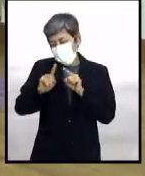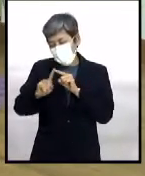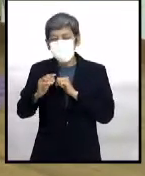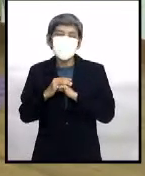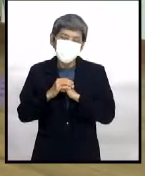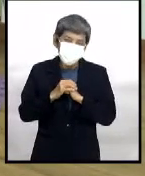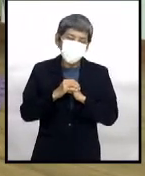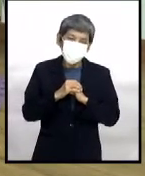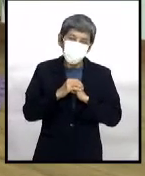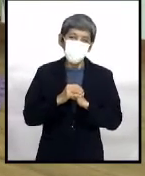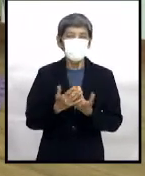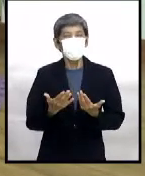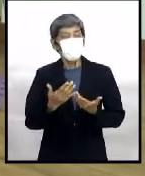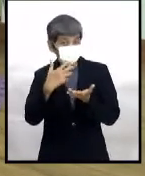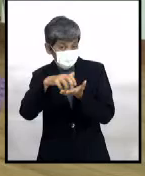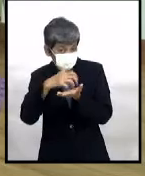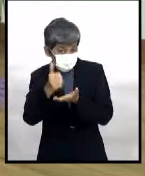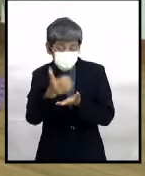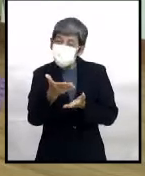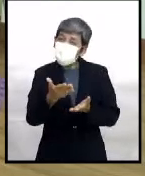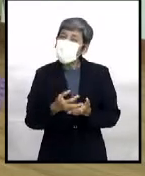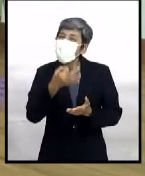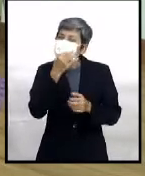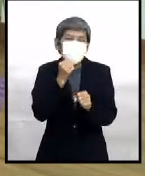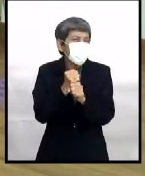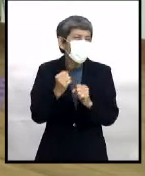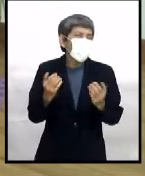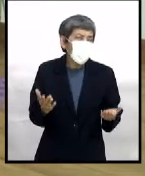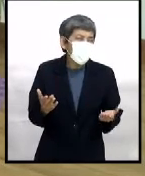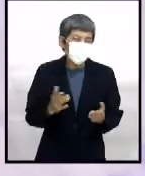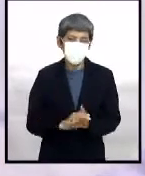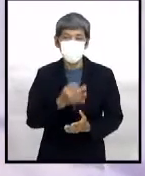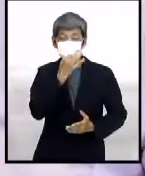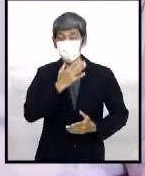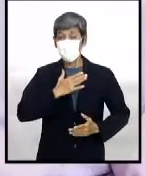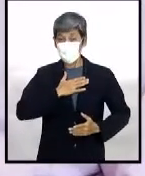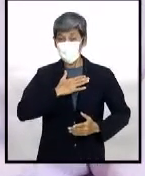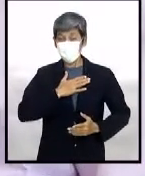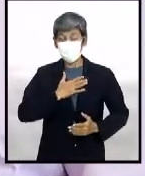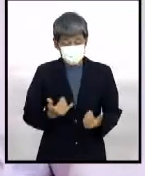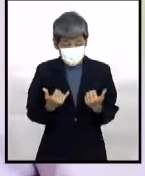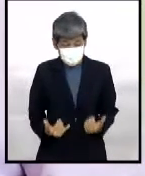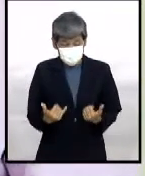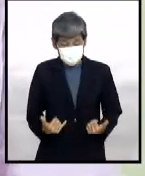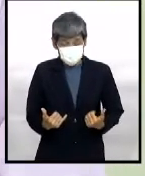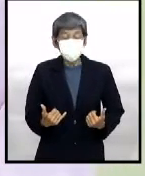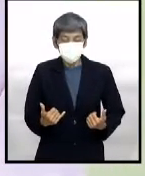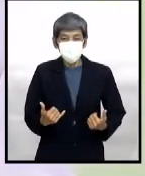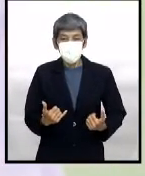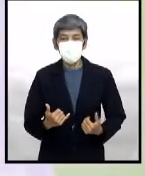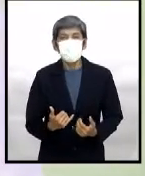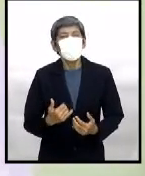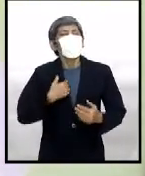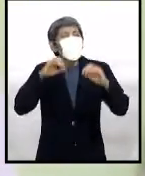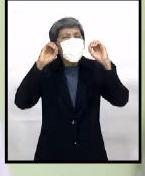ก จะให้เล่าให้ฟังหน่อยว่าตกลงจริงๆอะทำอาชีพอะไรคะ อาชีพจริงๆเอาถ้าเอาปัจจุบันเนี้ย